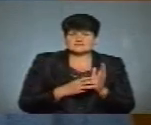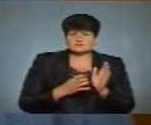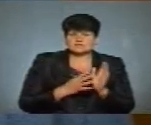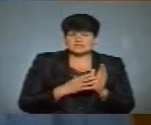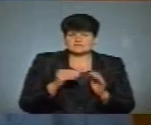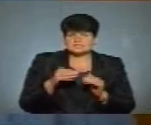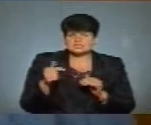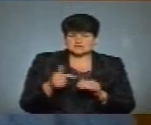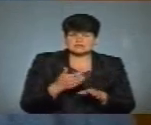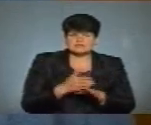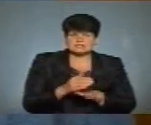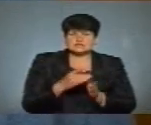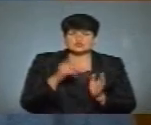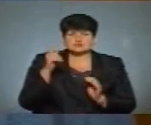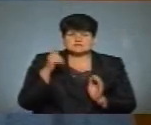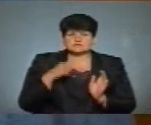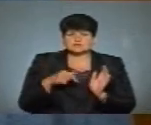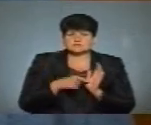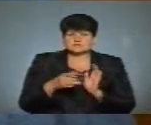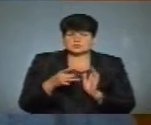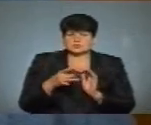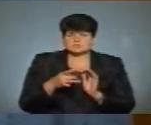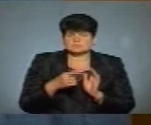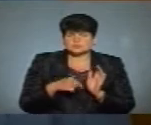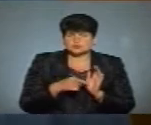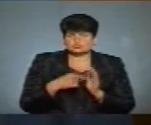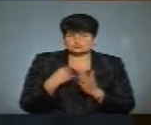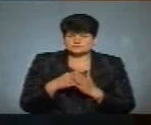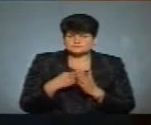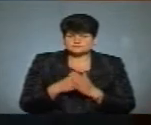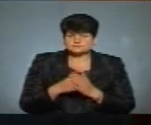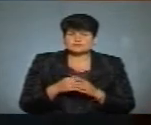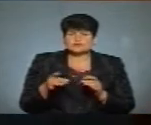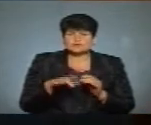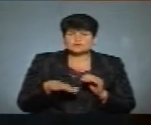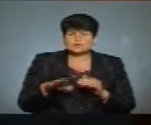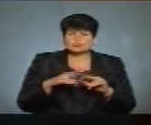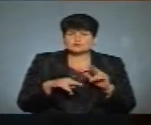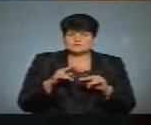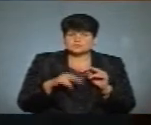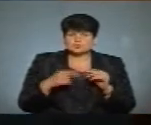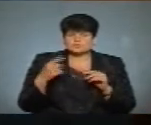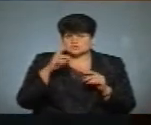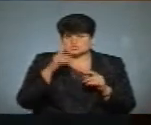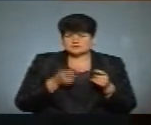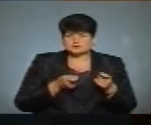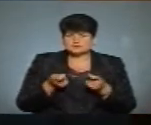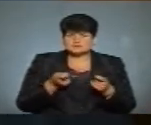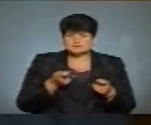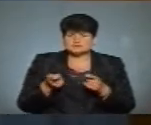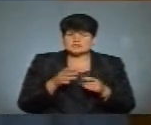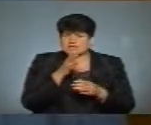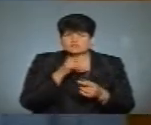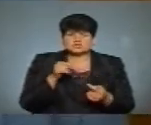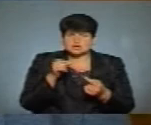з Чортківського районного бюджету. В зв'язку з тим, що управління капітального будівництва обласної державної адміністрації